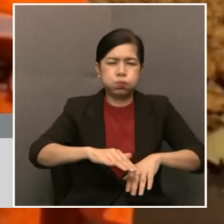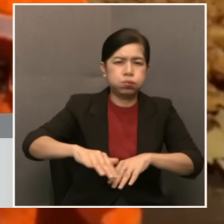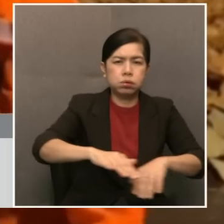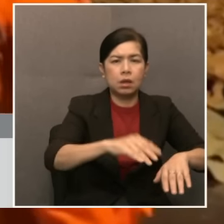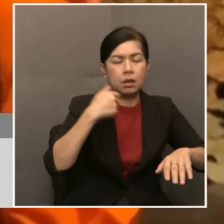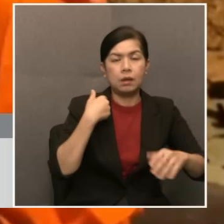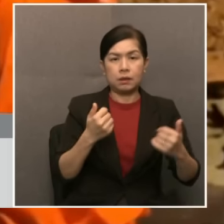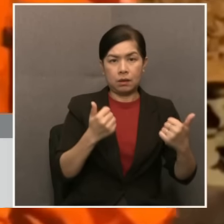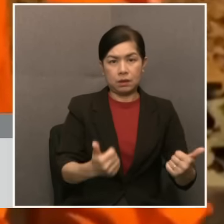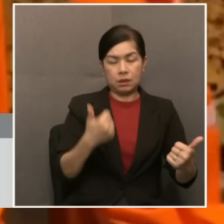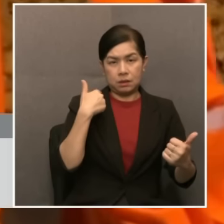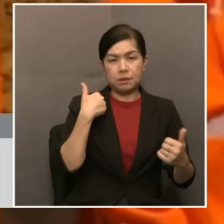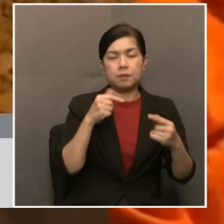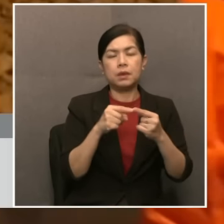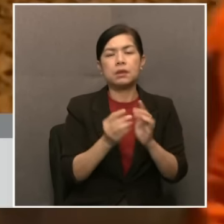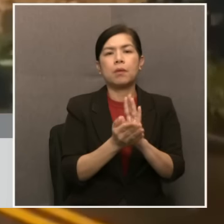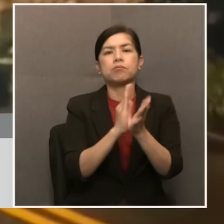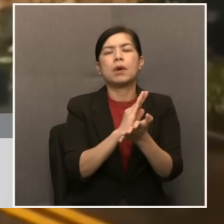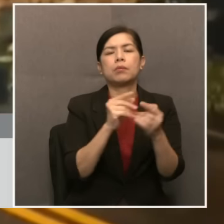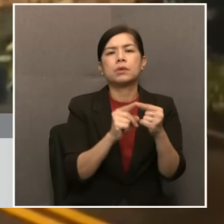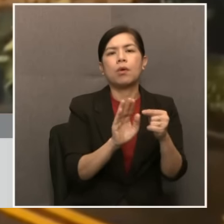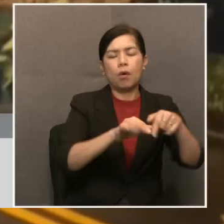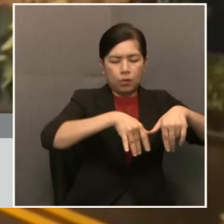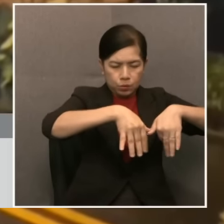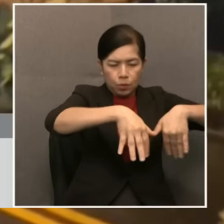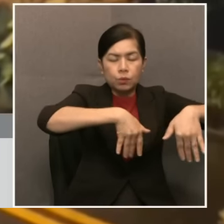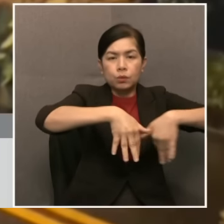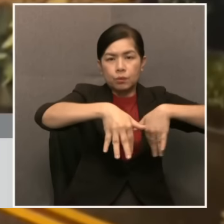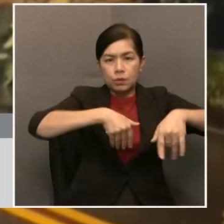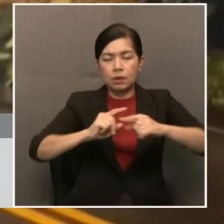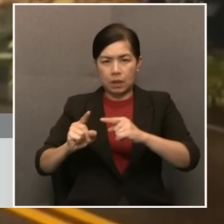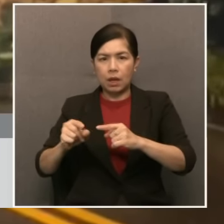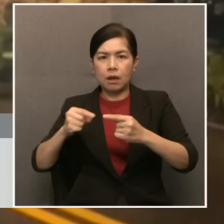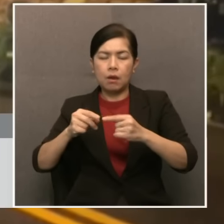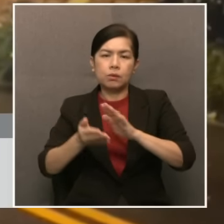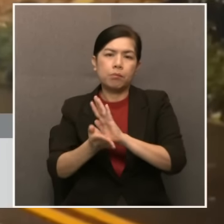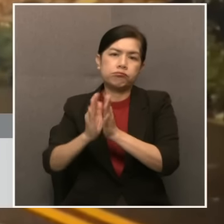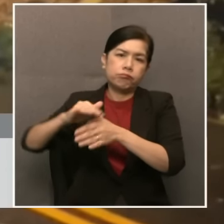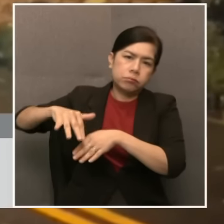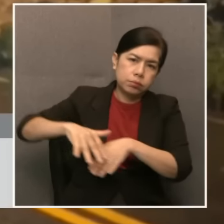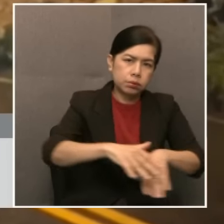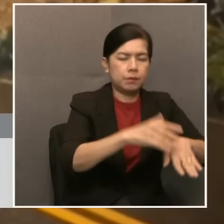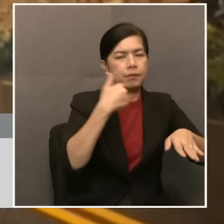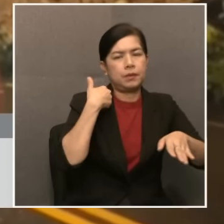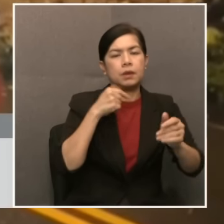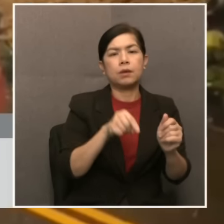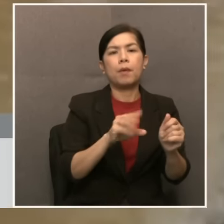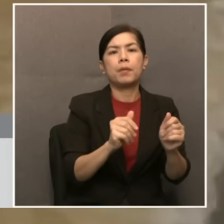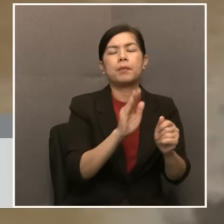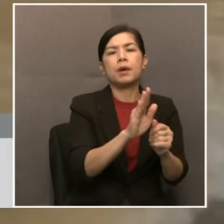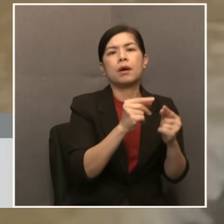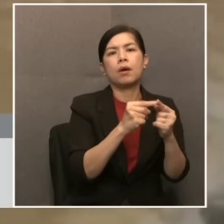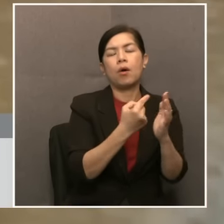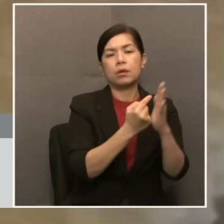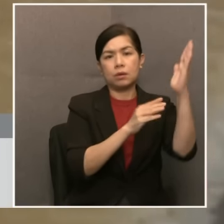อนนี้ก็ยังขยายวงกว้างไปยังชุมชนอื่นๆด้วยก่อนที่จะเข้าภายในตัวเมืองยะลานะคะถ้าย้อนกลับไปตลอดระยะเว